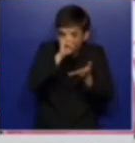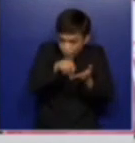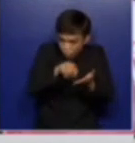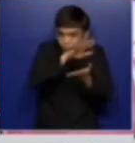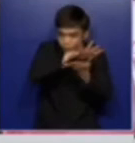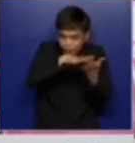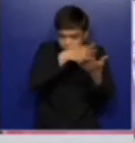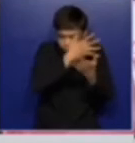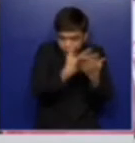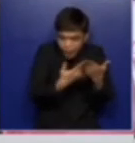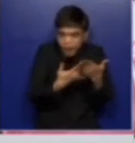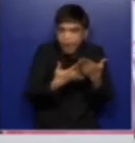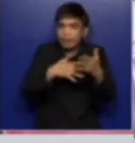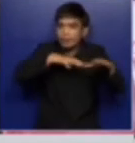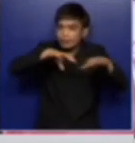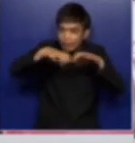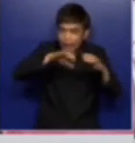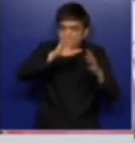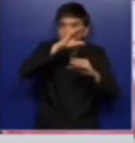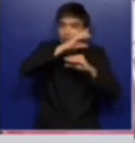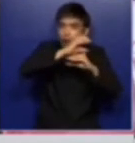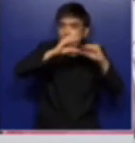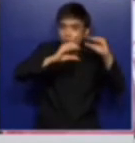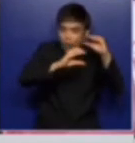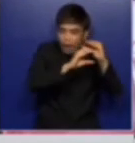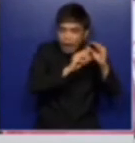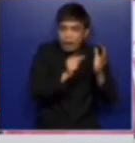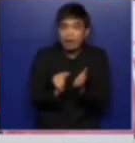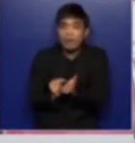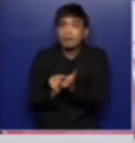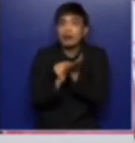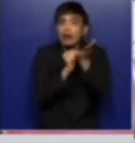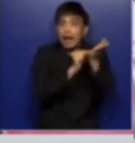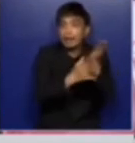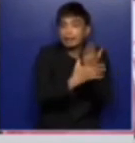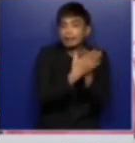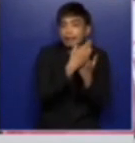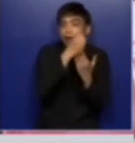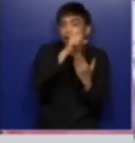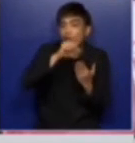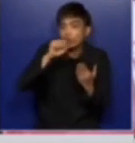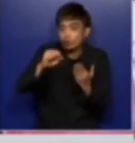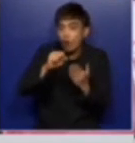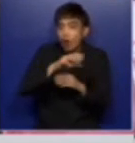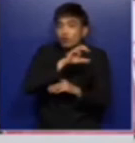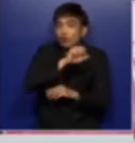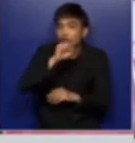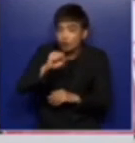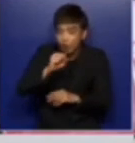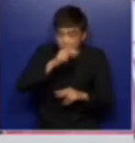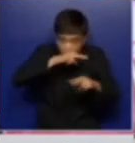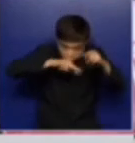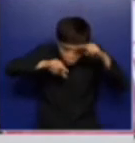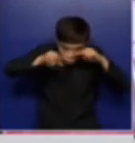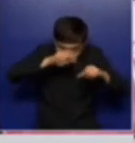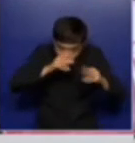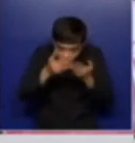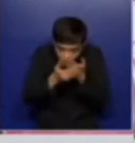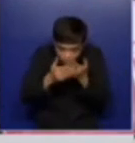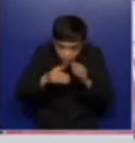การไว้ให้สภาได้ตรวจสอบในขั้นสุดท้ายก่อนที่จะออกไปเป็นกฎหมายมีผ